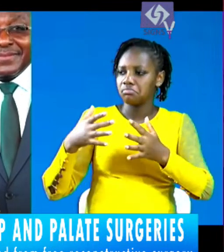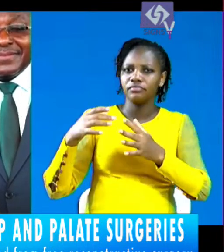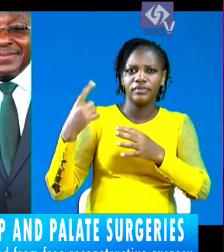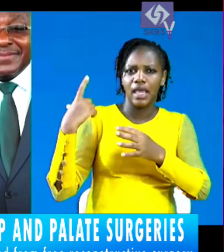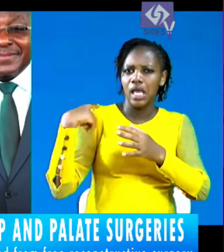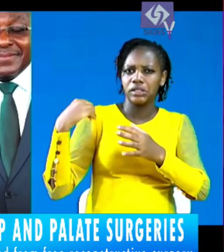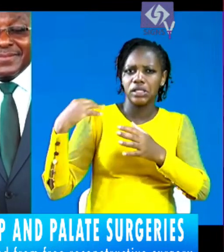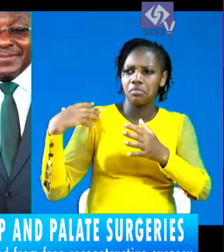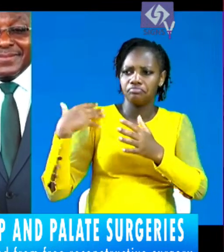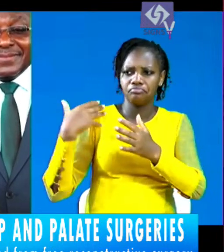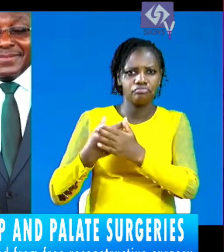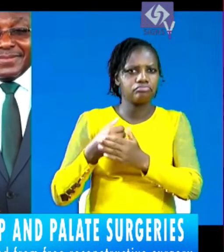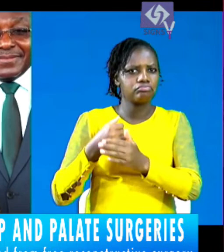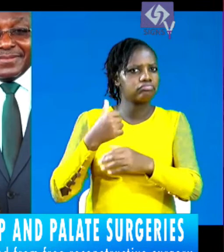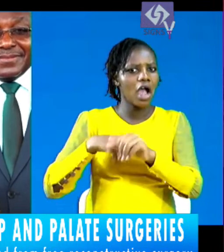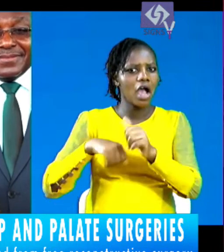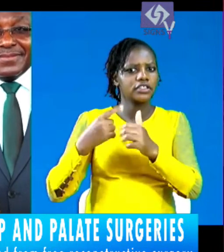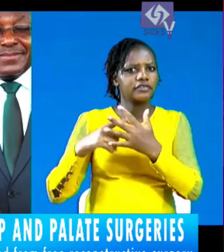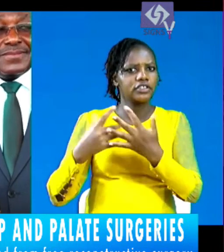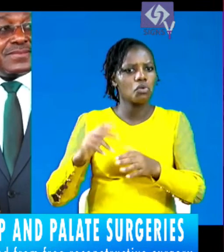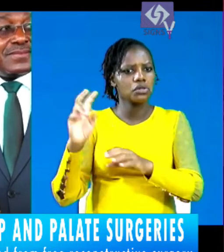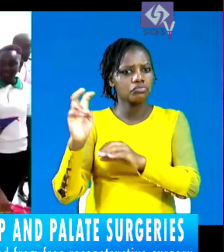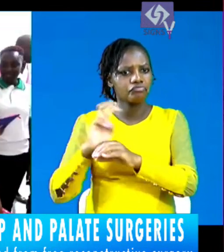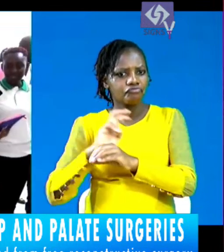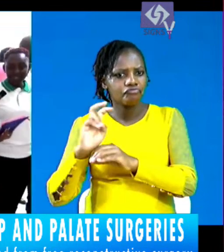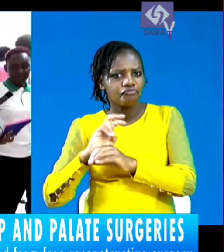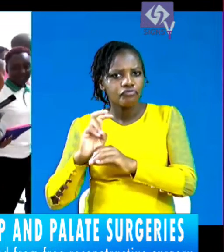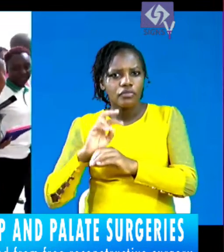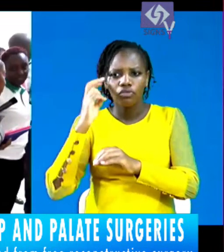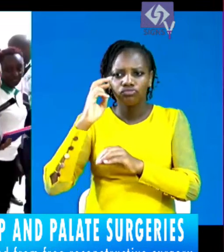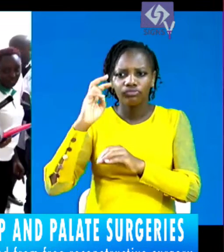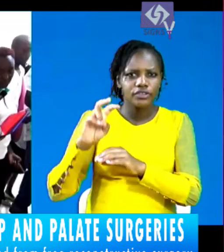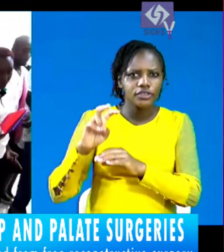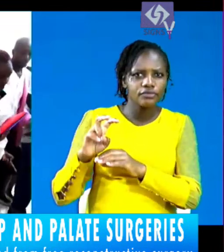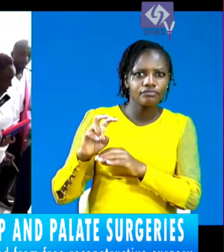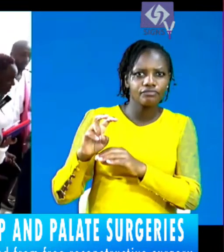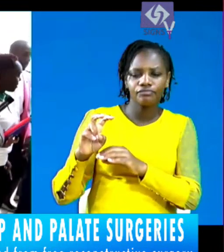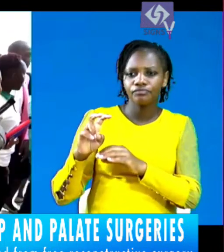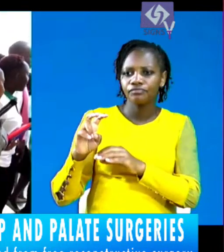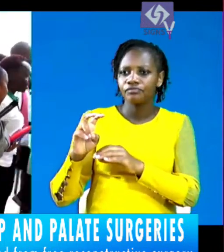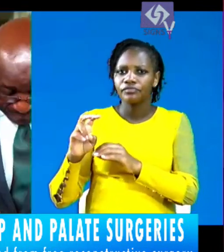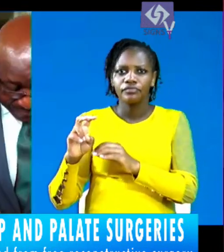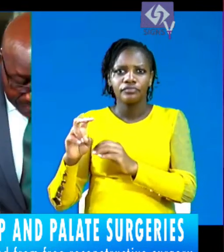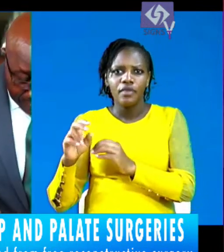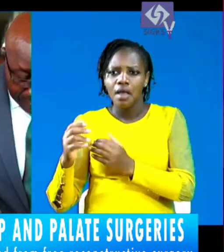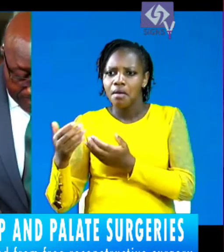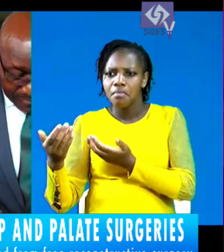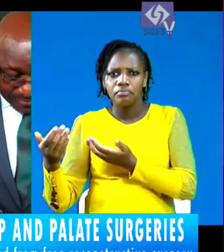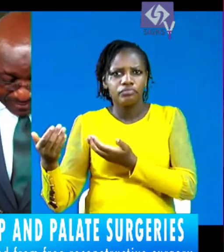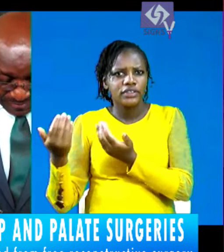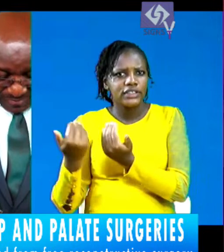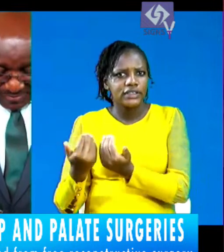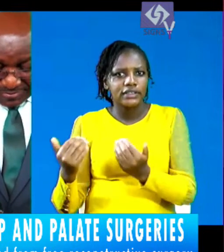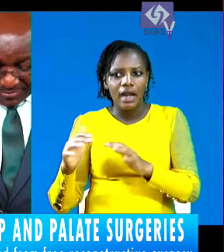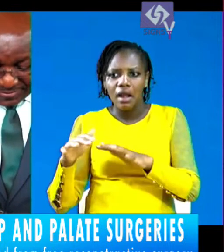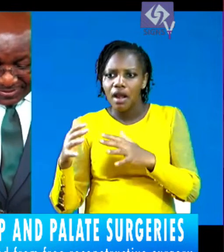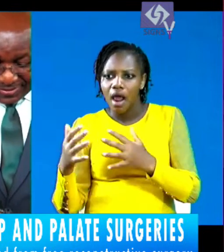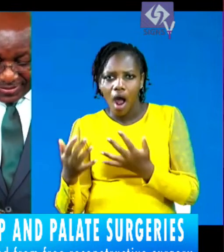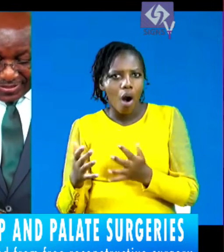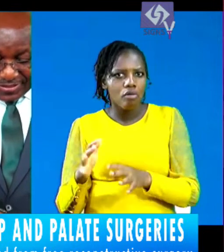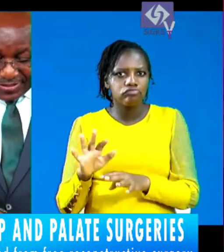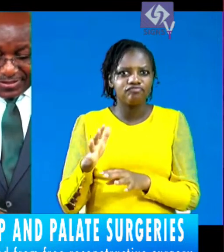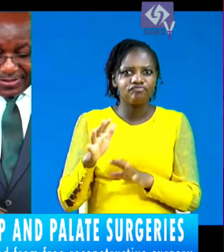tumekuwa tukifanya ukaguzi ili ya kwamba tuone yupi ana afya nzuri ya kuweza kustahimili mambo